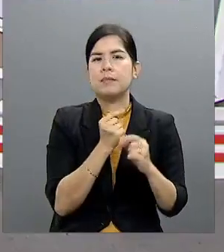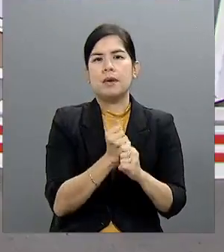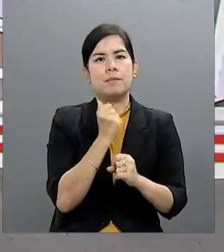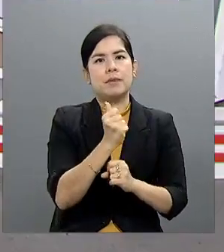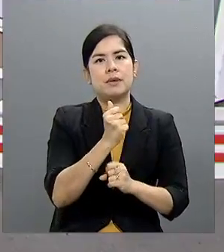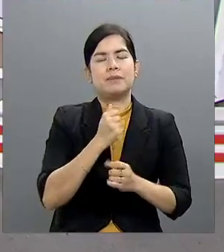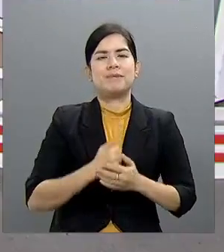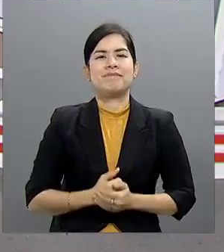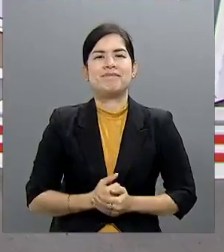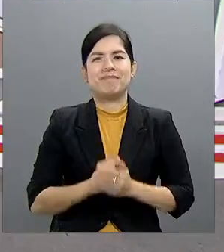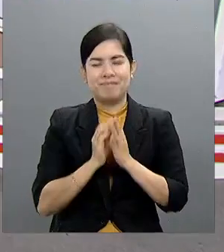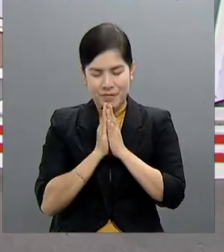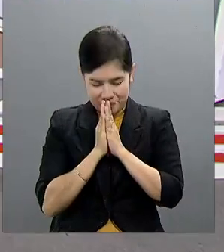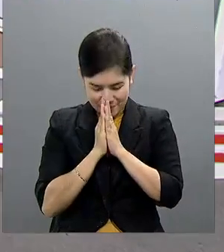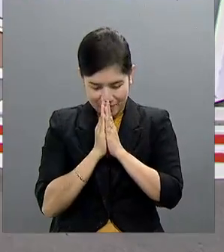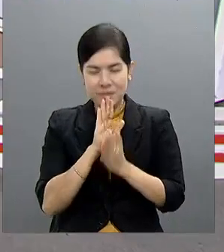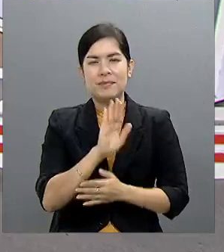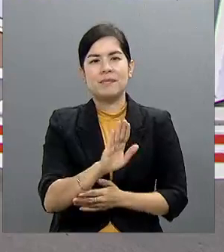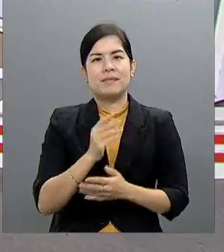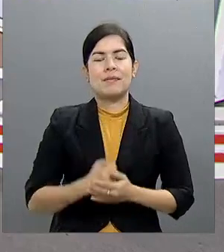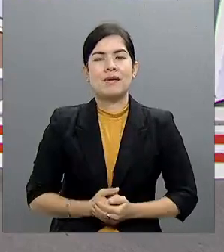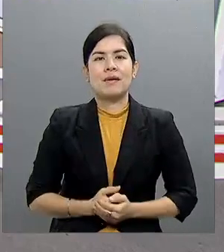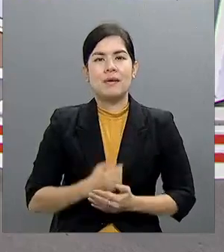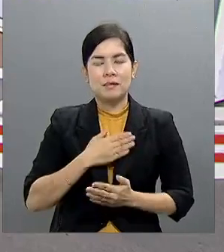ธุนะครับ ไงก็ตามก็ขออนุโมทนาบุญกับ